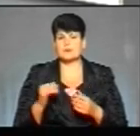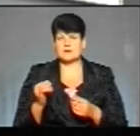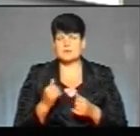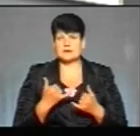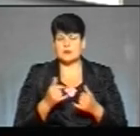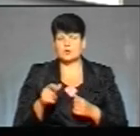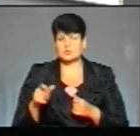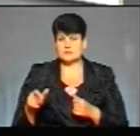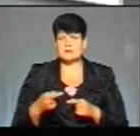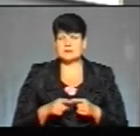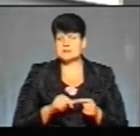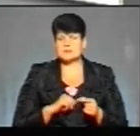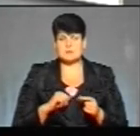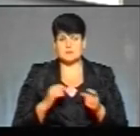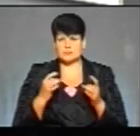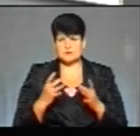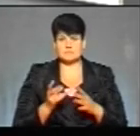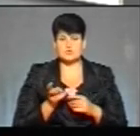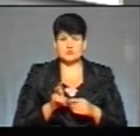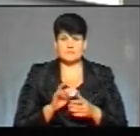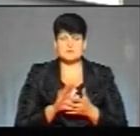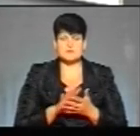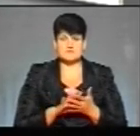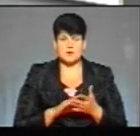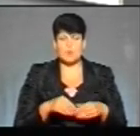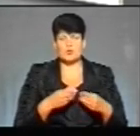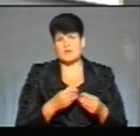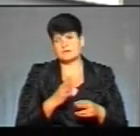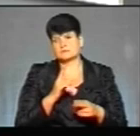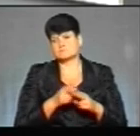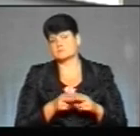людини це саме простіше, бо ти прийшов, написав заяву, подав все, і питання закінчено. Тому,